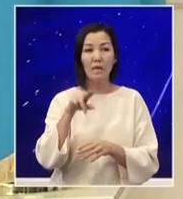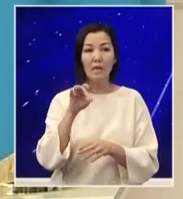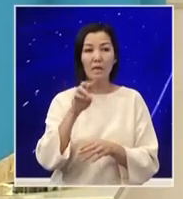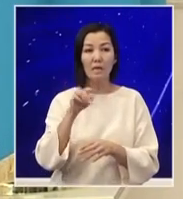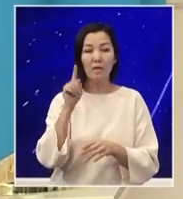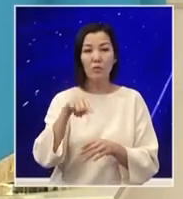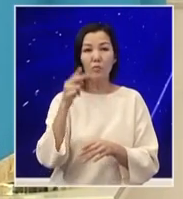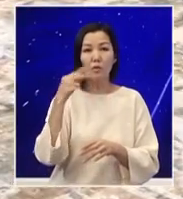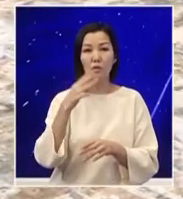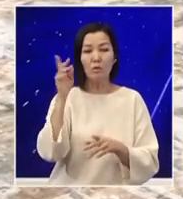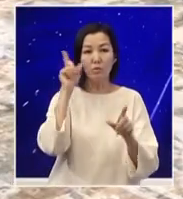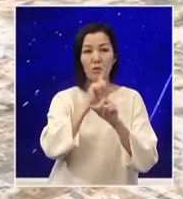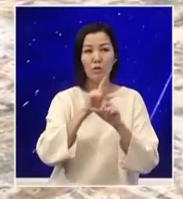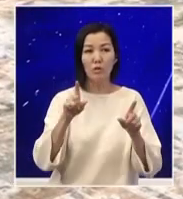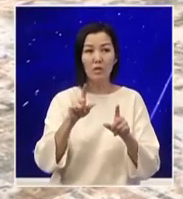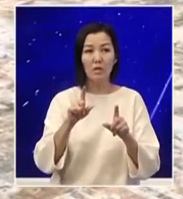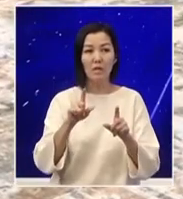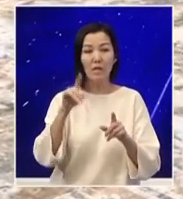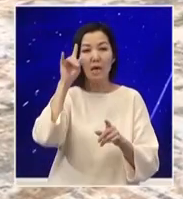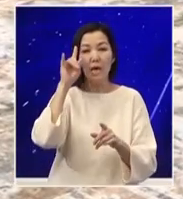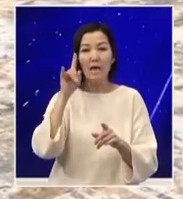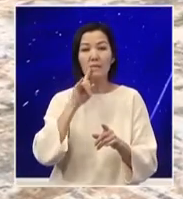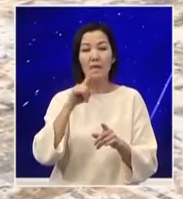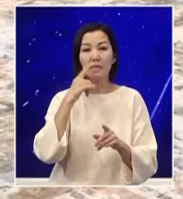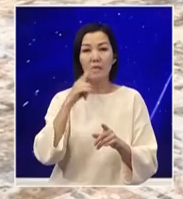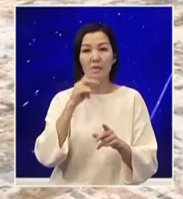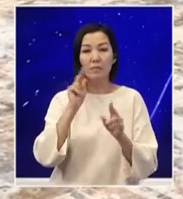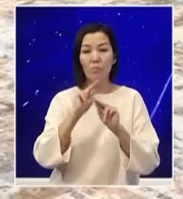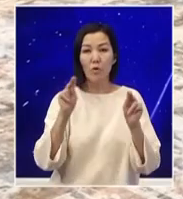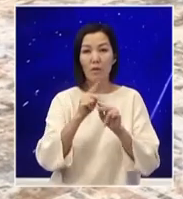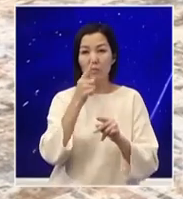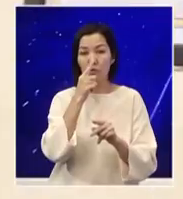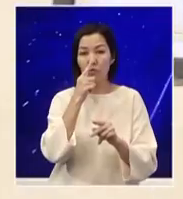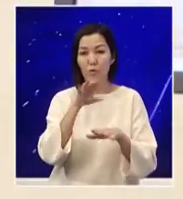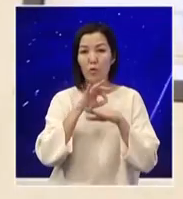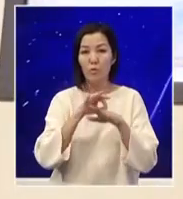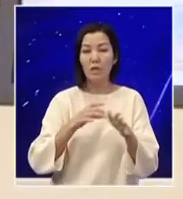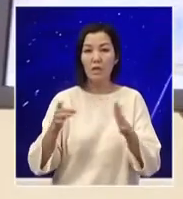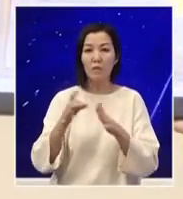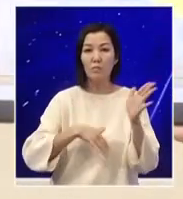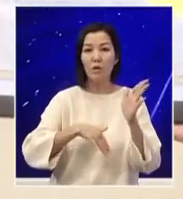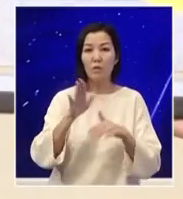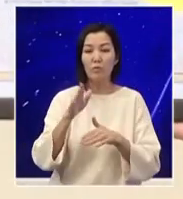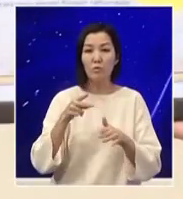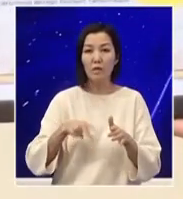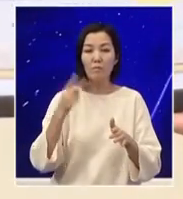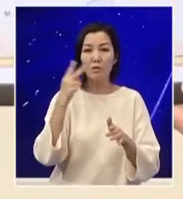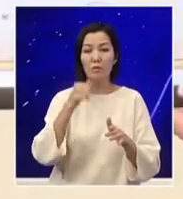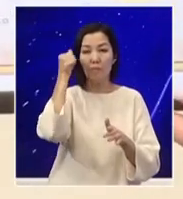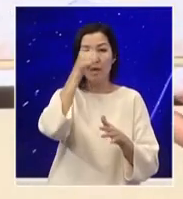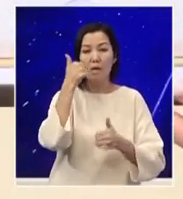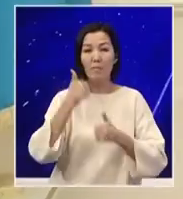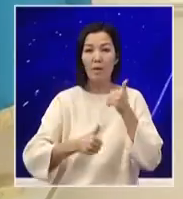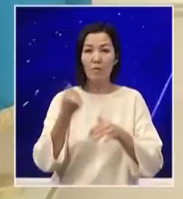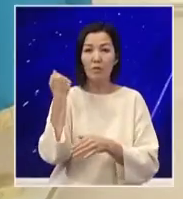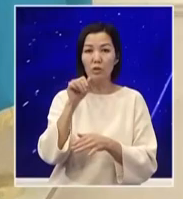нөмір 24-ші IT-лицейде қазақ тілі мен әдебиет пәнінен сабақ береді. Жуырда өткен республикалық үздік педагог 2020 байқауында жеңімпаз